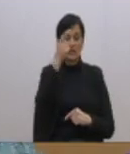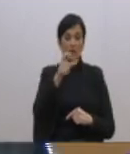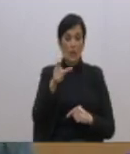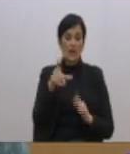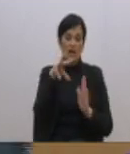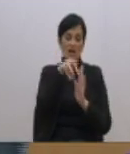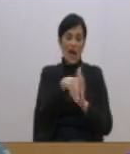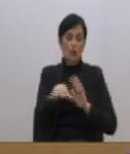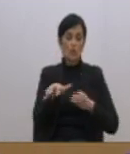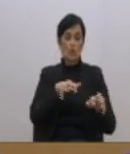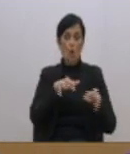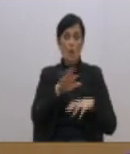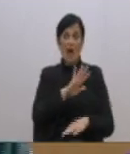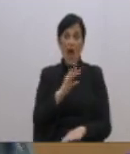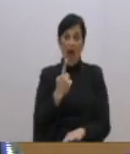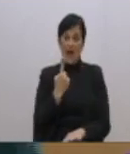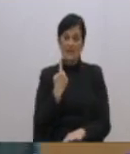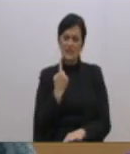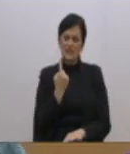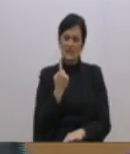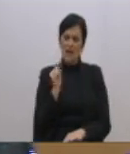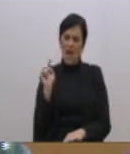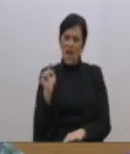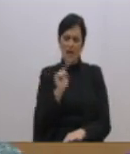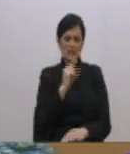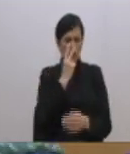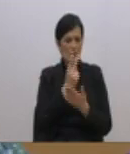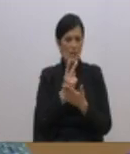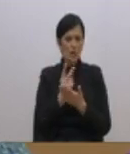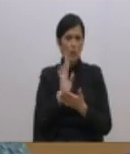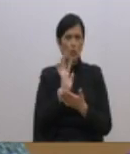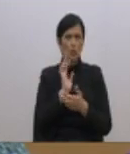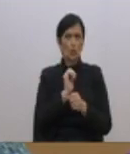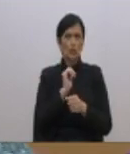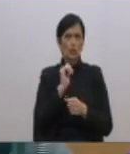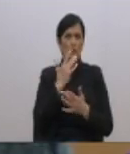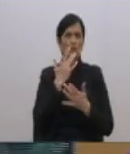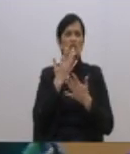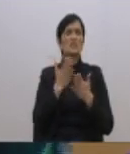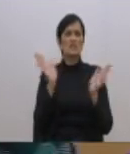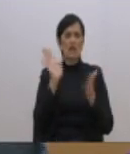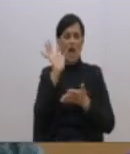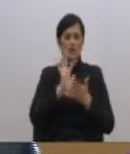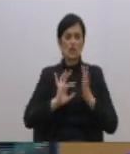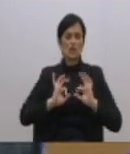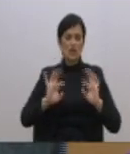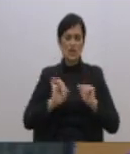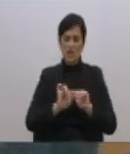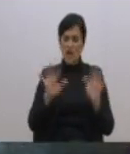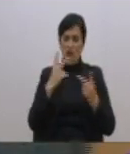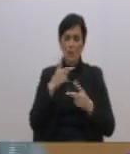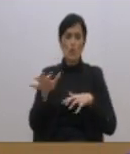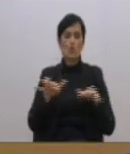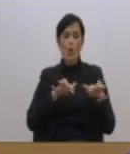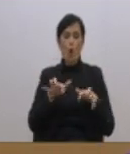გარეულია კორუფციაში და არცერთ მათგანზე, მიუხედავად გაკეთებული საჯარო განცხადებისა, გამოქვეყნებული კორუფციის